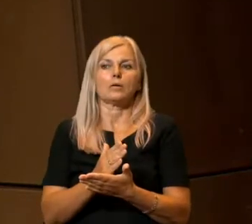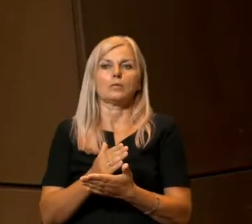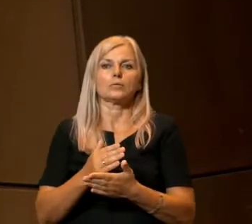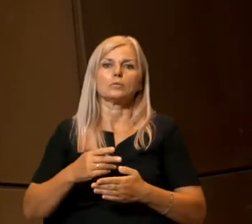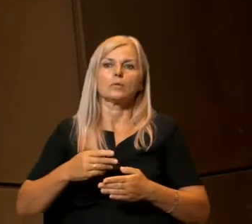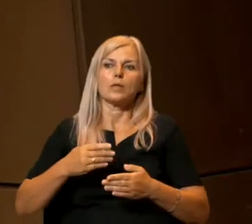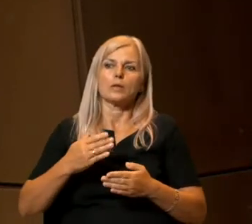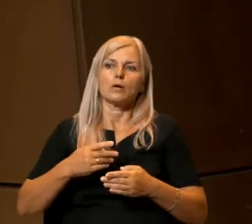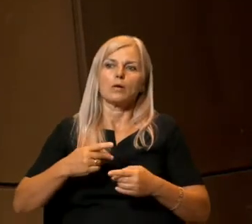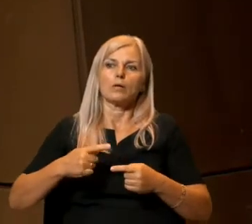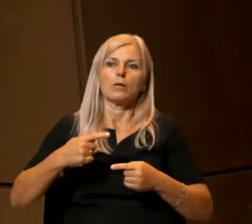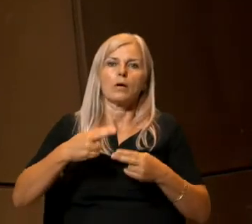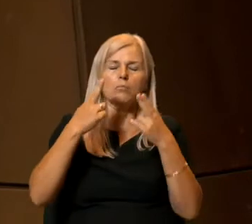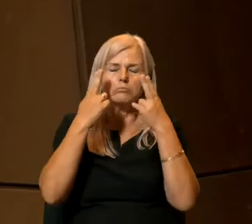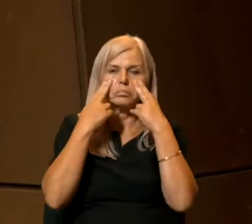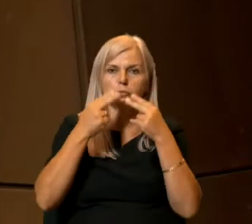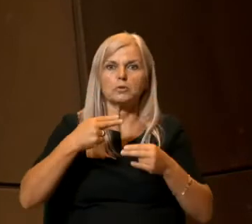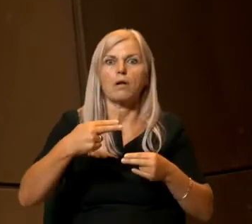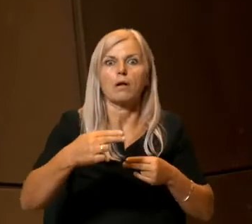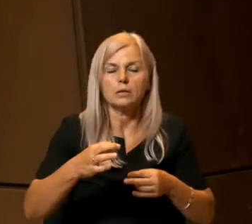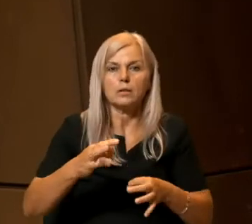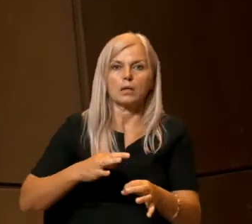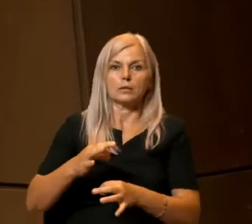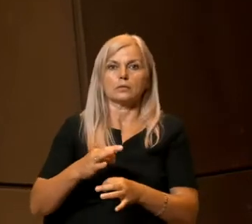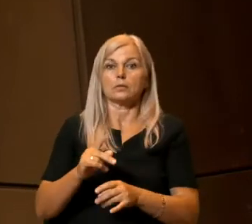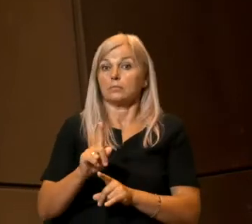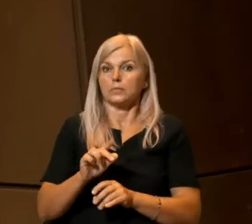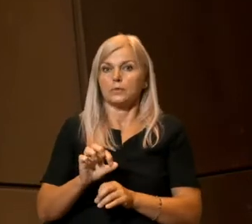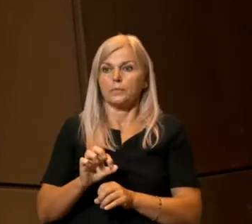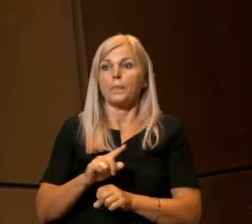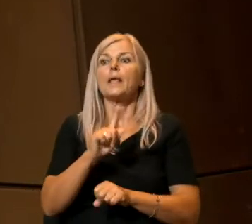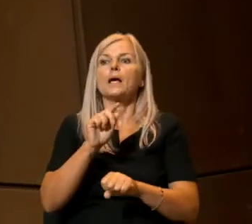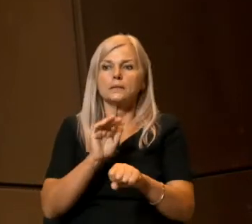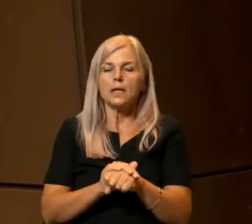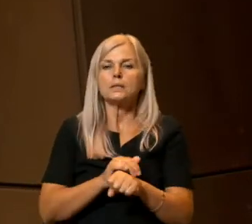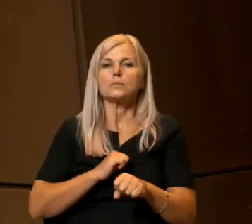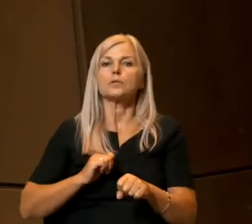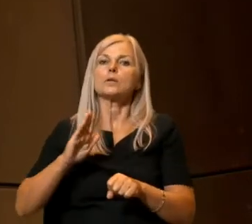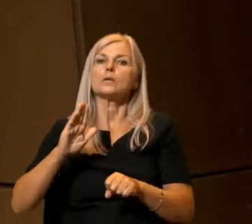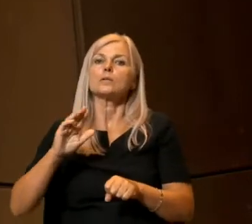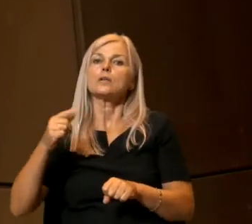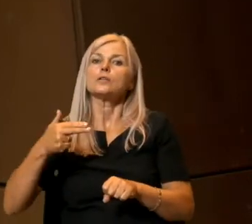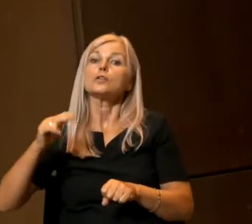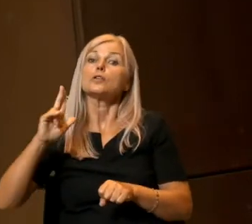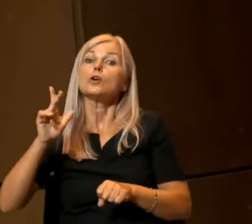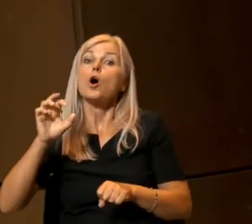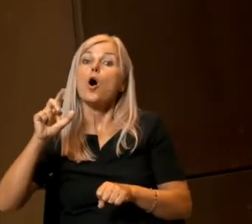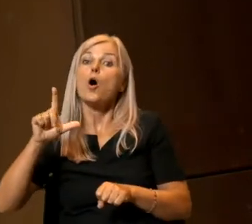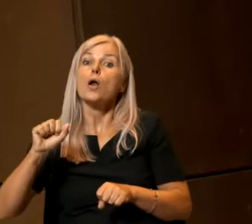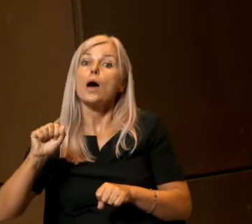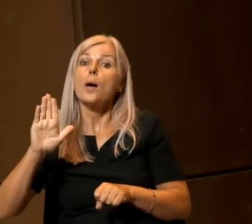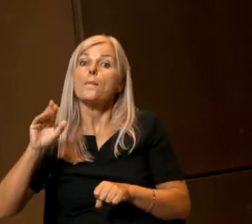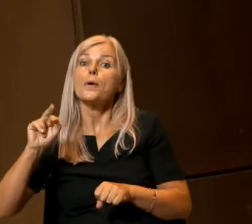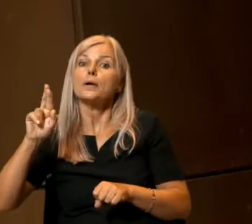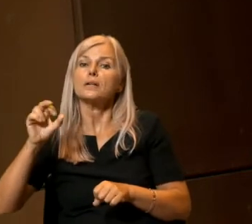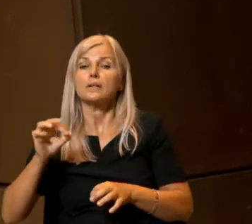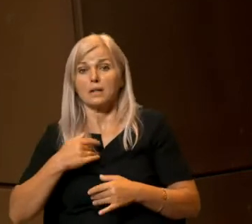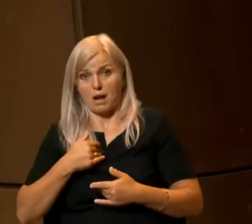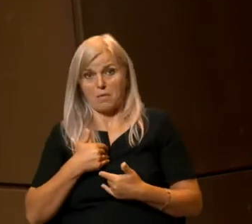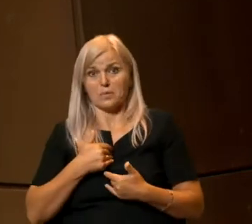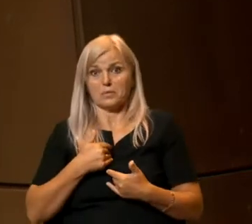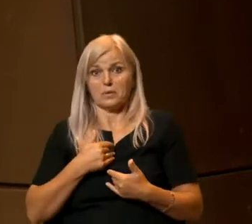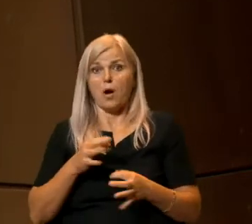podążać ślepo za historią. Zgadzam się z Nicolą Baer i dla mnie nieznośnym jest